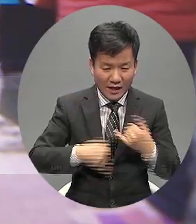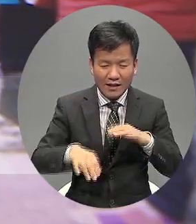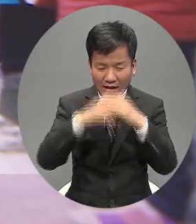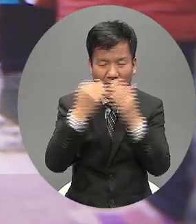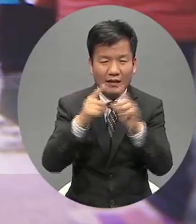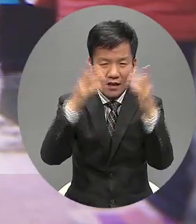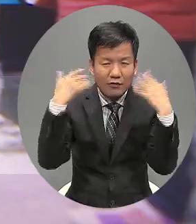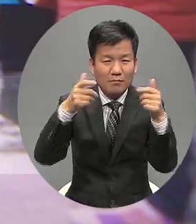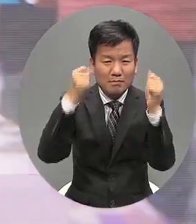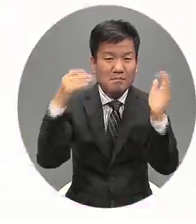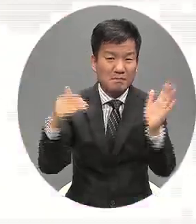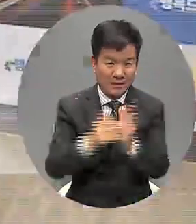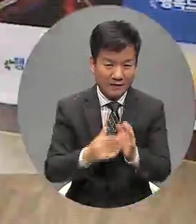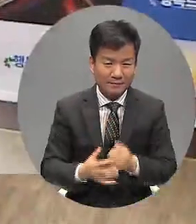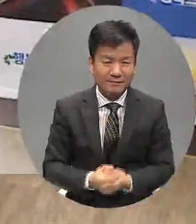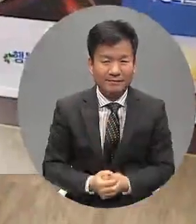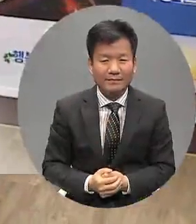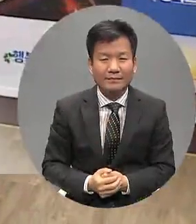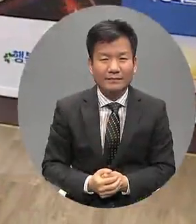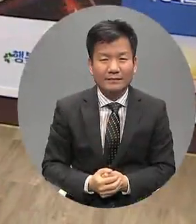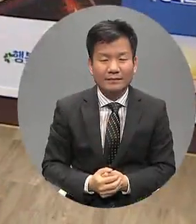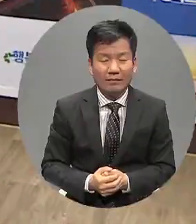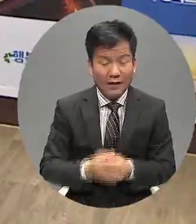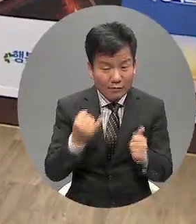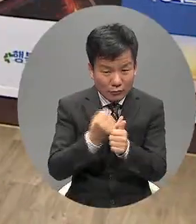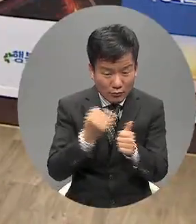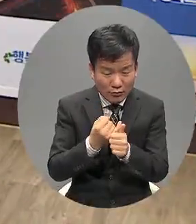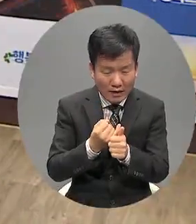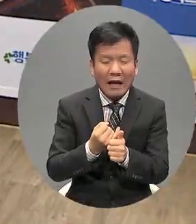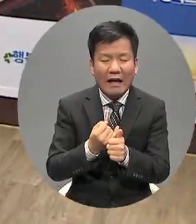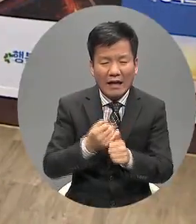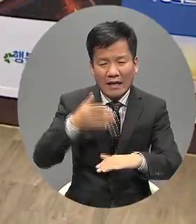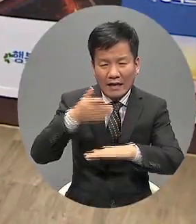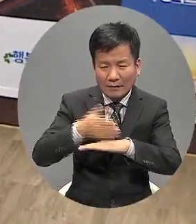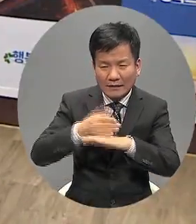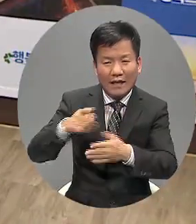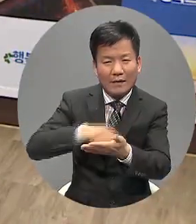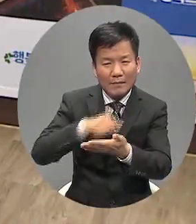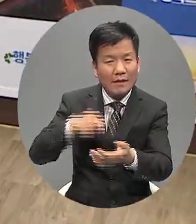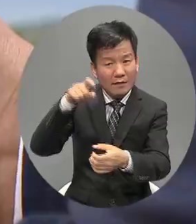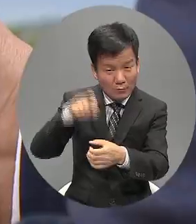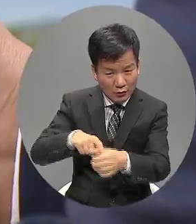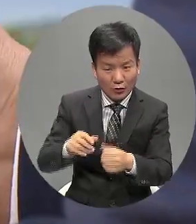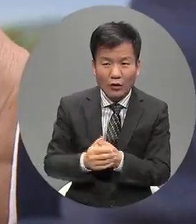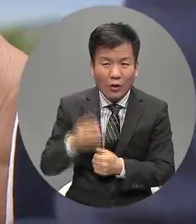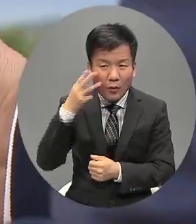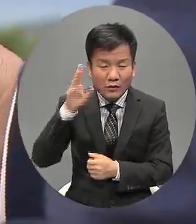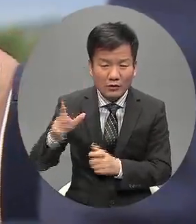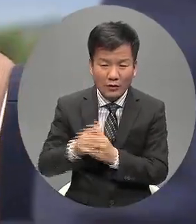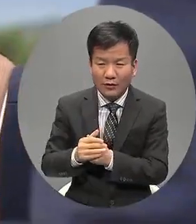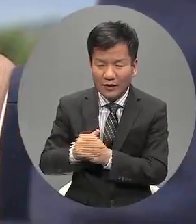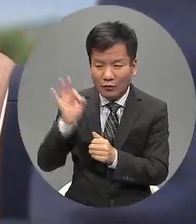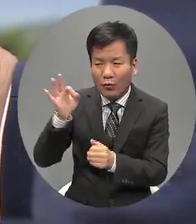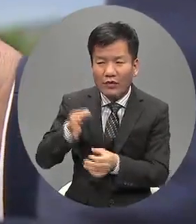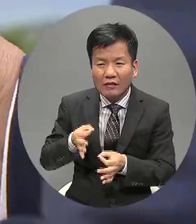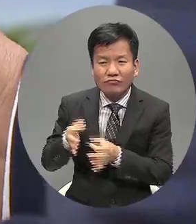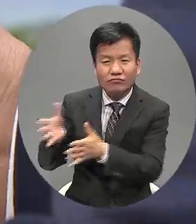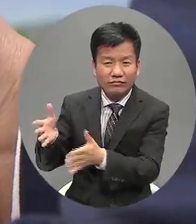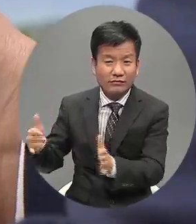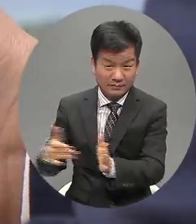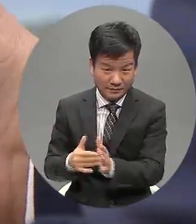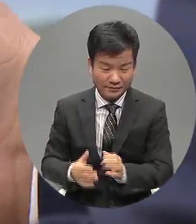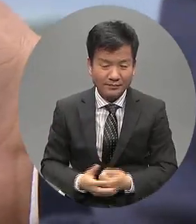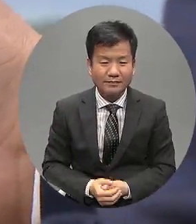보낼 수 있었습니다. 부부는 고마움을 조금이나마 갚는다는 마음으로 옥천군 장학회에 장학금을